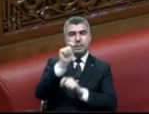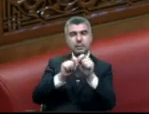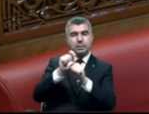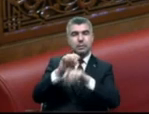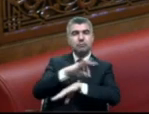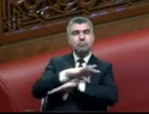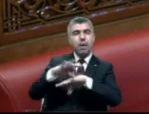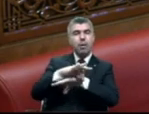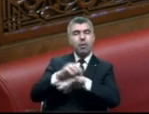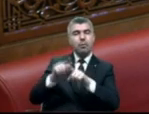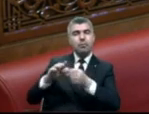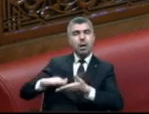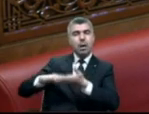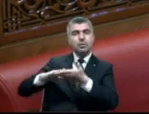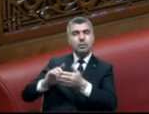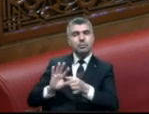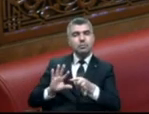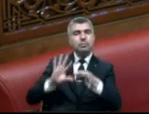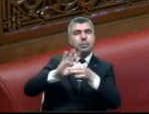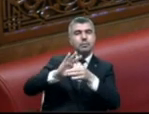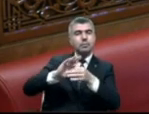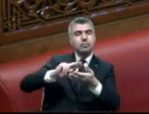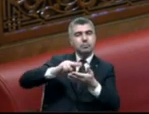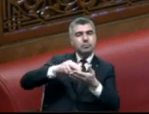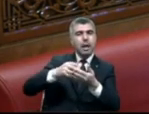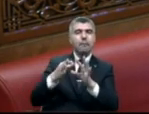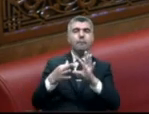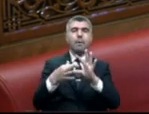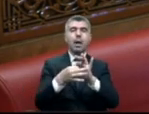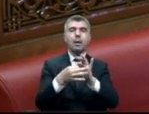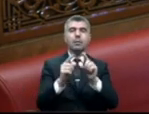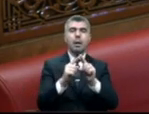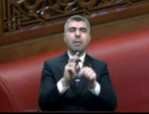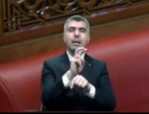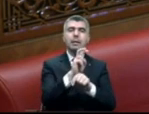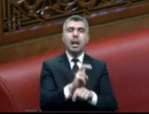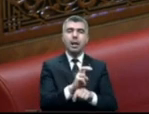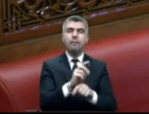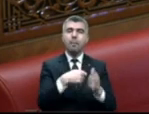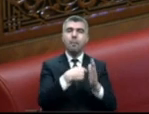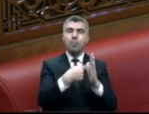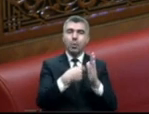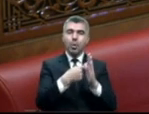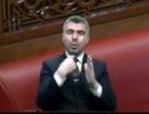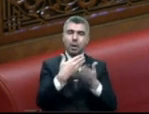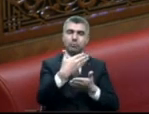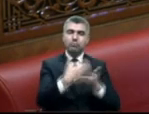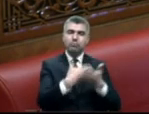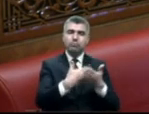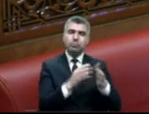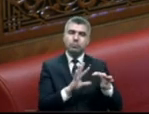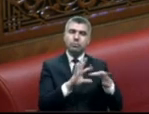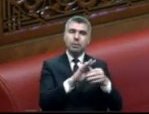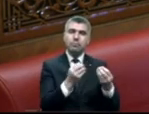لإنعاش التشغيل والكفاءات بعقد شراكات مع بعض الأبناك من أجل تحسين مرحلة تمويل المشاريع ولتحديد الإطار العام للشراكة